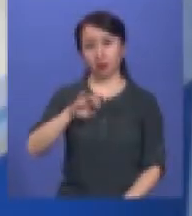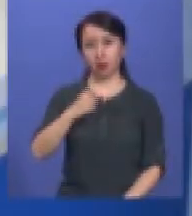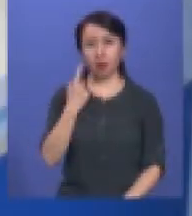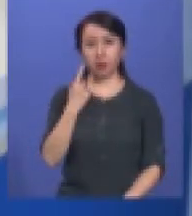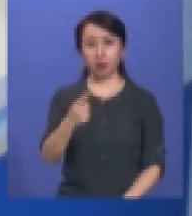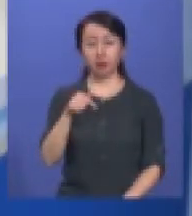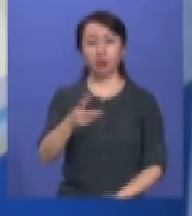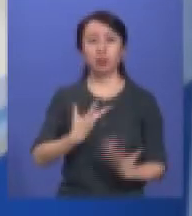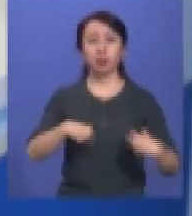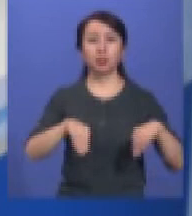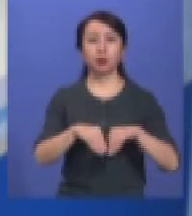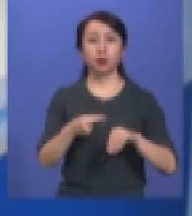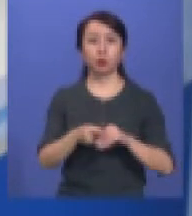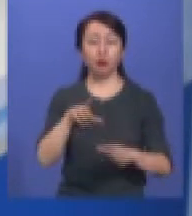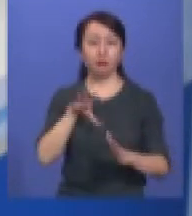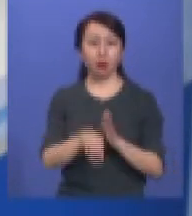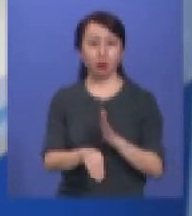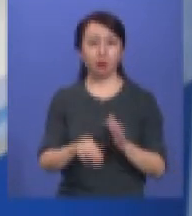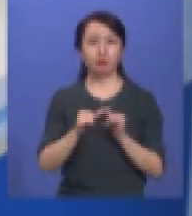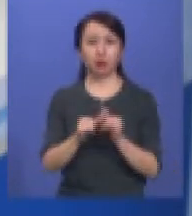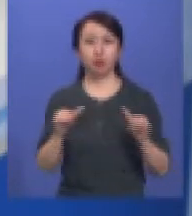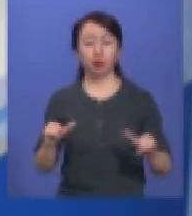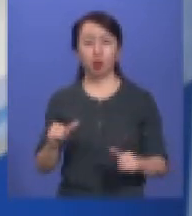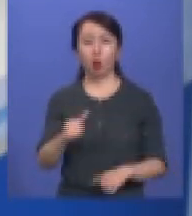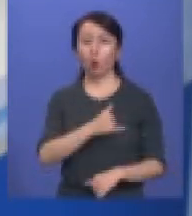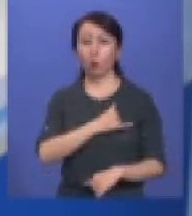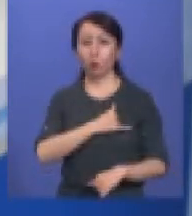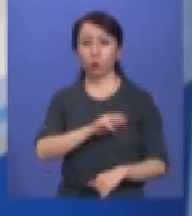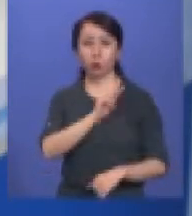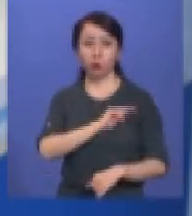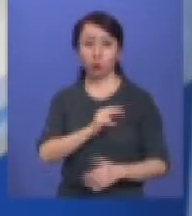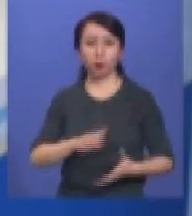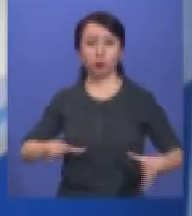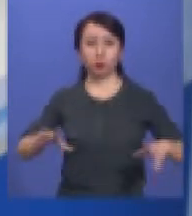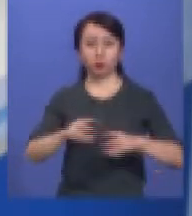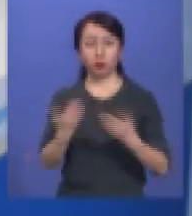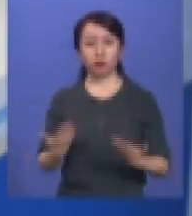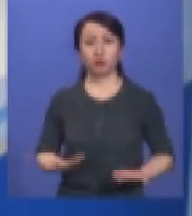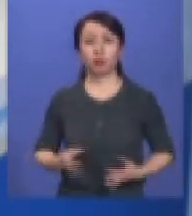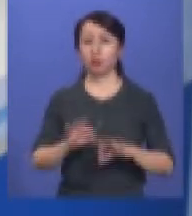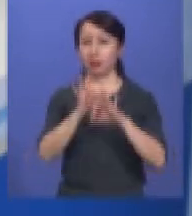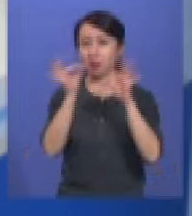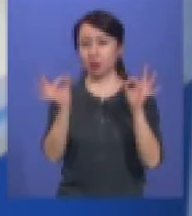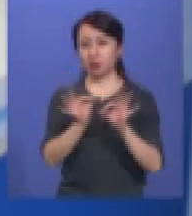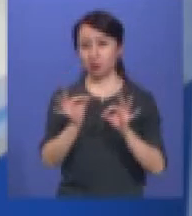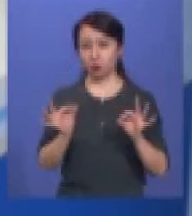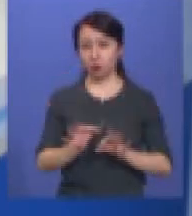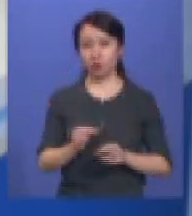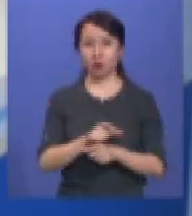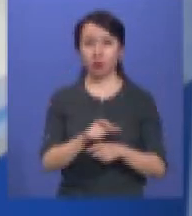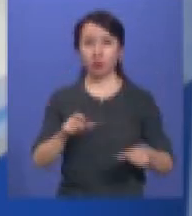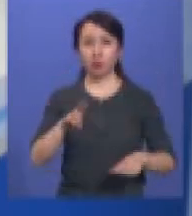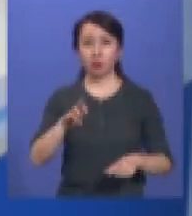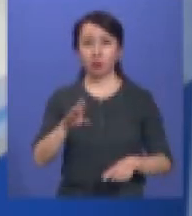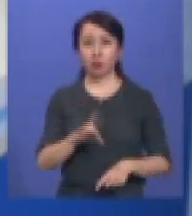– одна из тех семей, которые внесли значительный вклад в развитие культуры и работают рука об руку в жизни и искусстве. Жители Тимирязевского